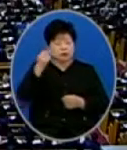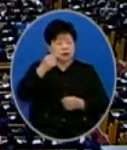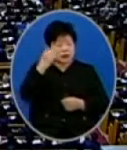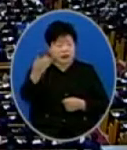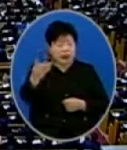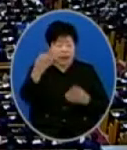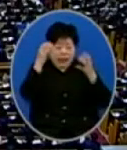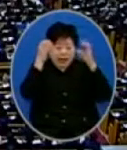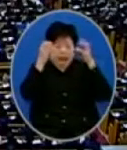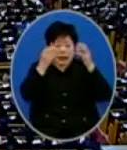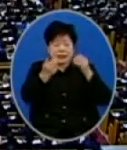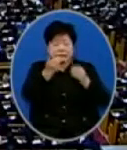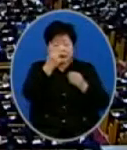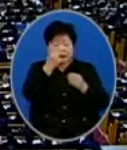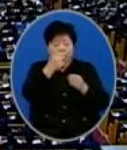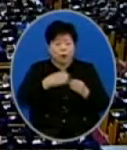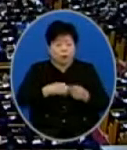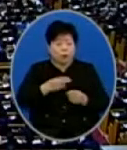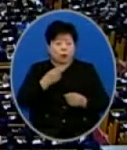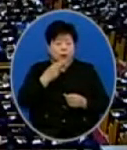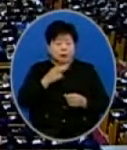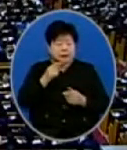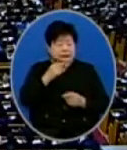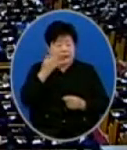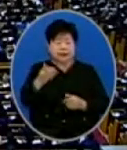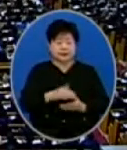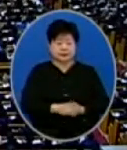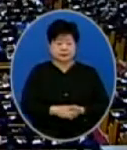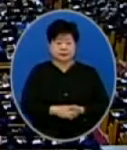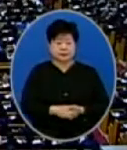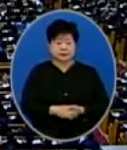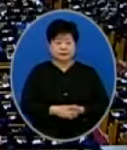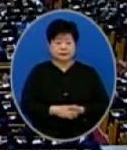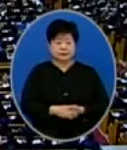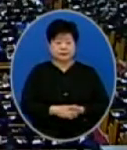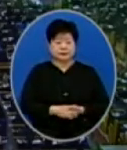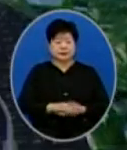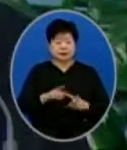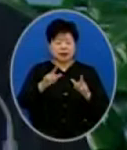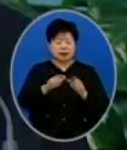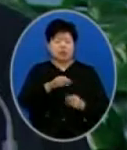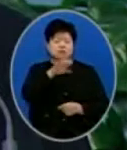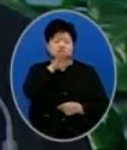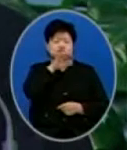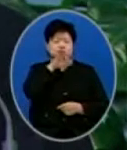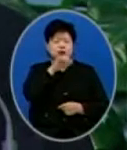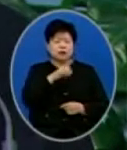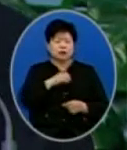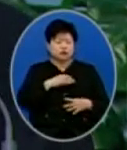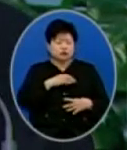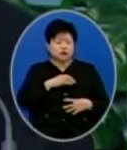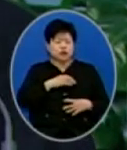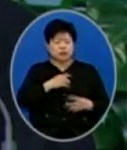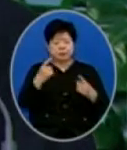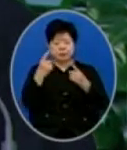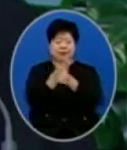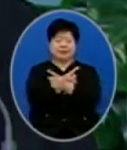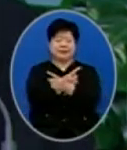잊었느냐 이제 아이가 생명 위협에서 벗어나지 않았느냐 그날로부터 원망과 두려움 불평이